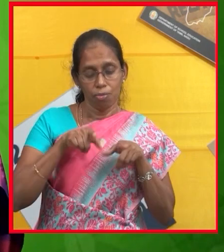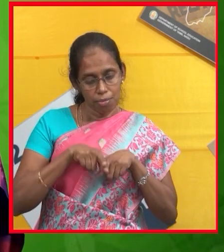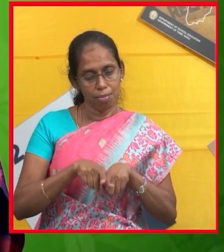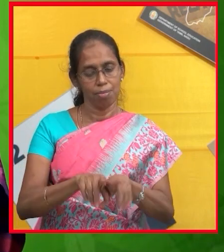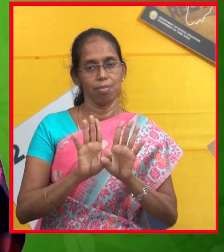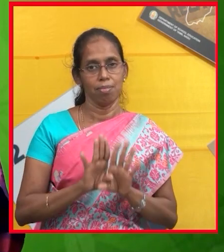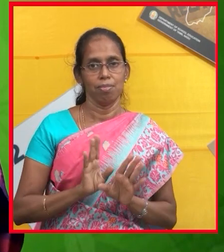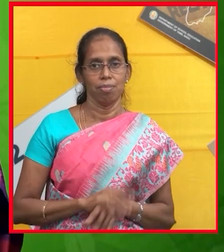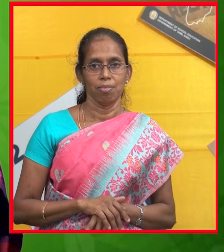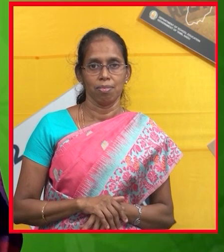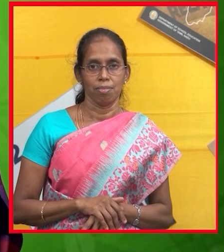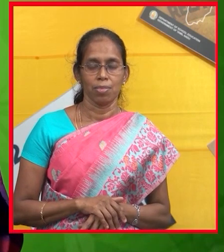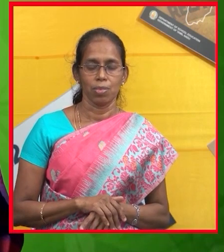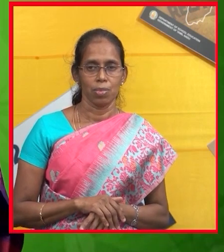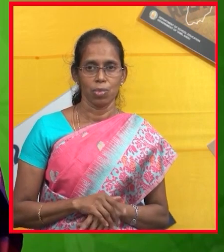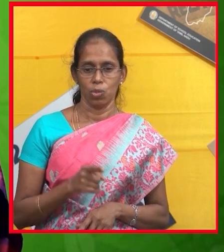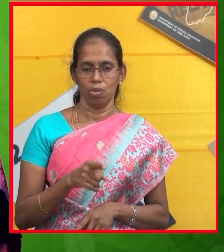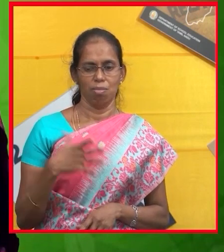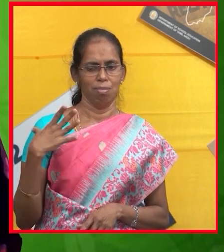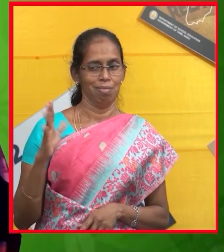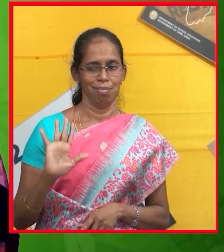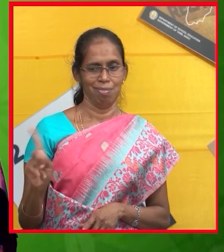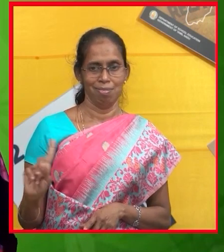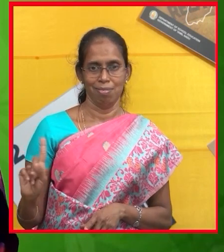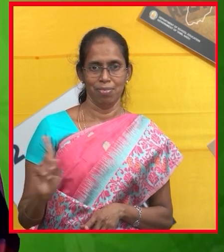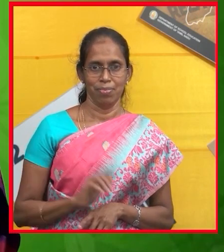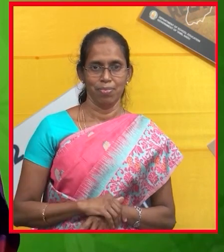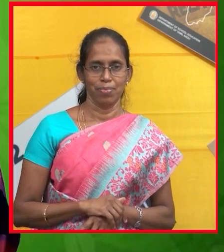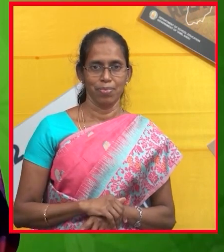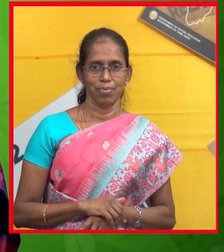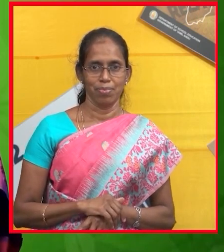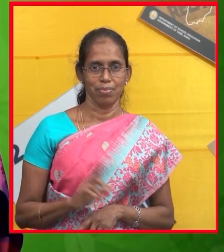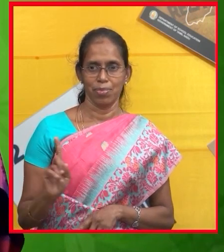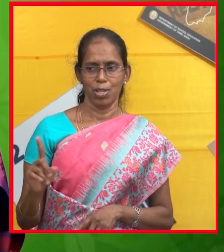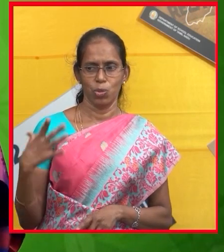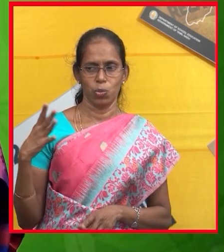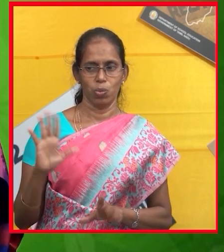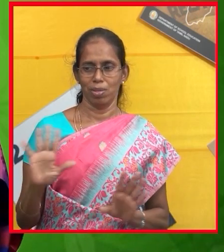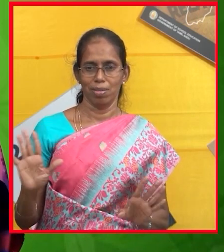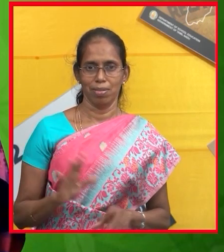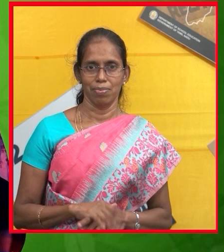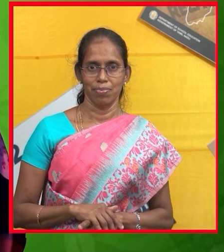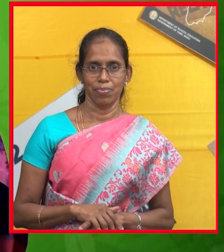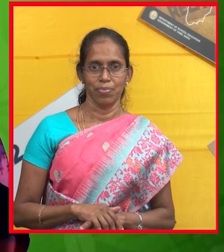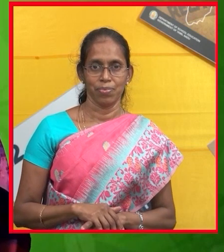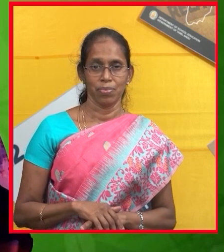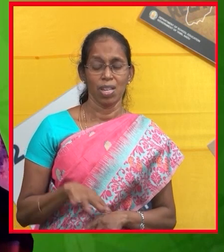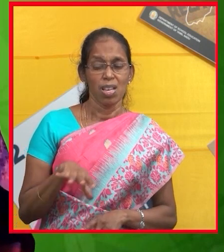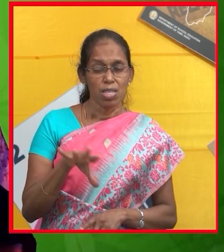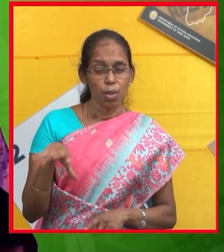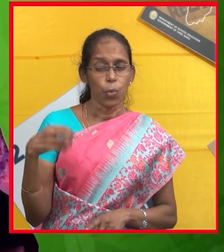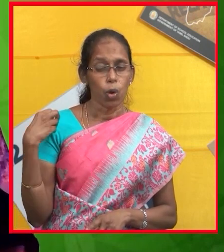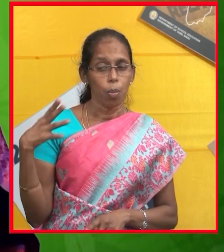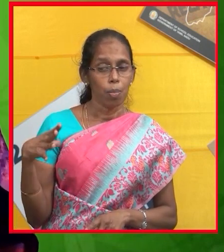சரி பண்ணிக்கலாம், அதை வந்து என்கவுண்டர் பண்ணலாம். ஆனால் இவங்க வந்து எந்த கட்டத்துலேயும் அதை என்ன செய்யலை, பயன்படுத்தலை. அப்படி ஒரு சூழ்நிலை